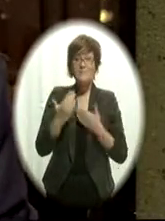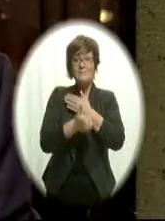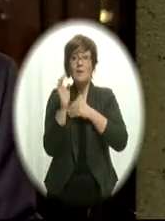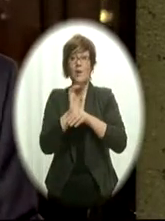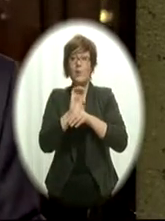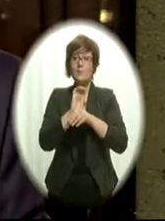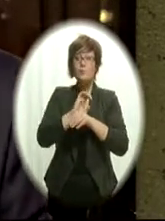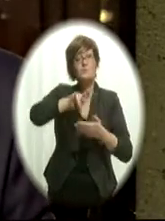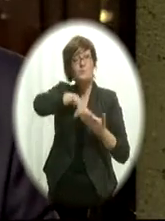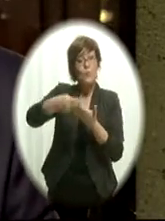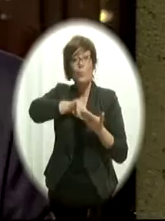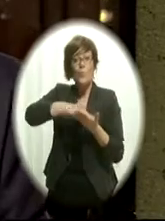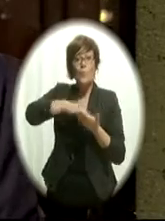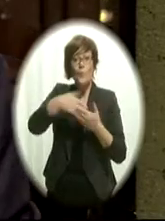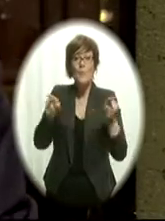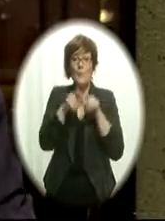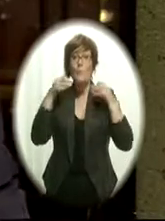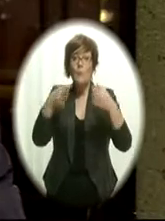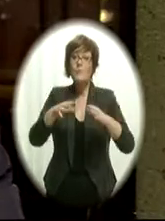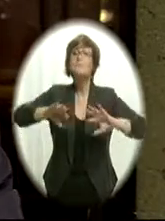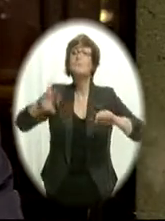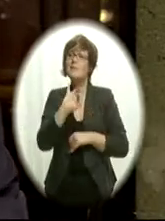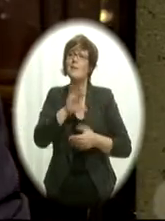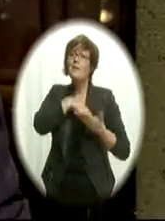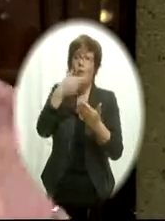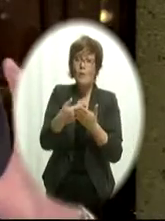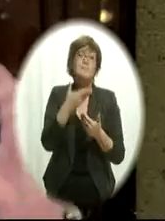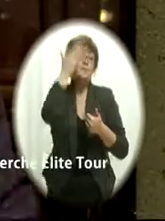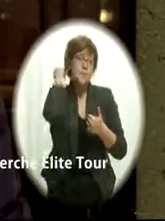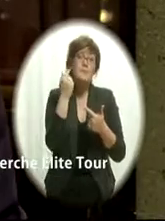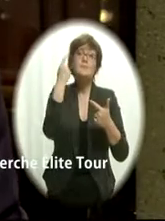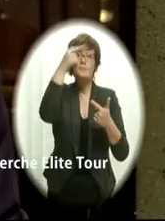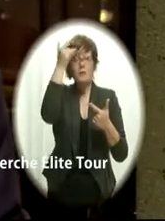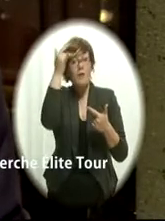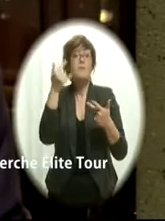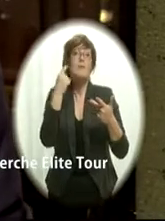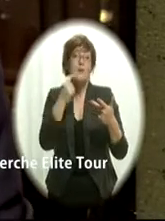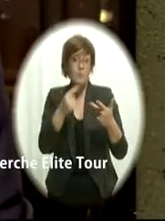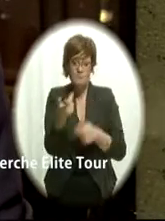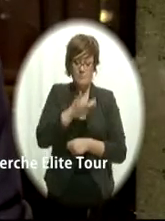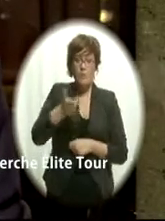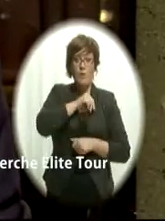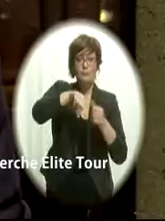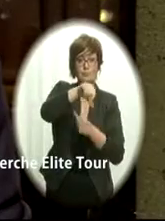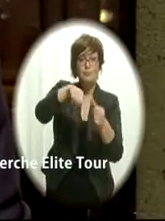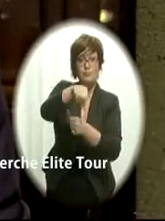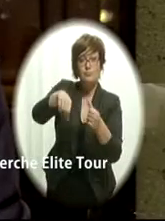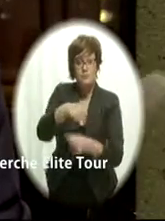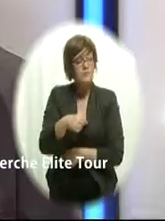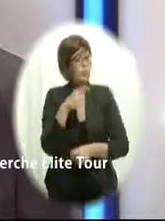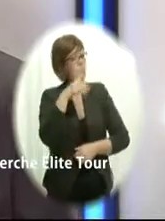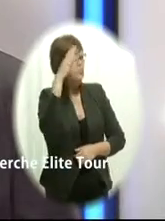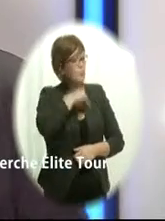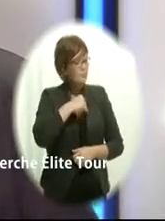grâce à Émilie Tolian et grâce à Émilie Ozouf que vous avez vu se succéder dans le petit rond de bas d'écran. Sandra Delcol, qu'on n'oublie